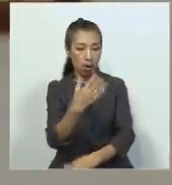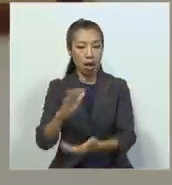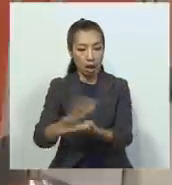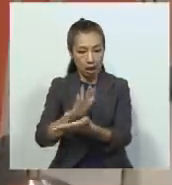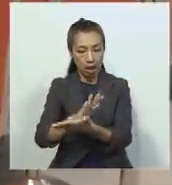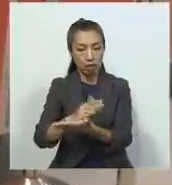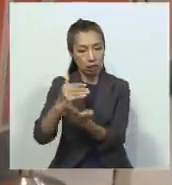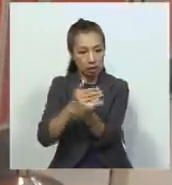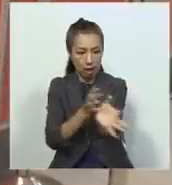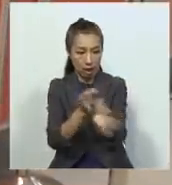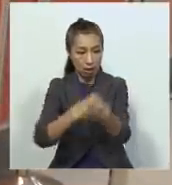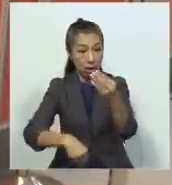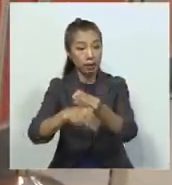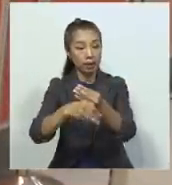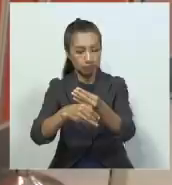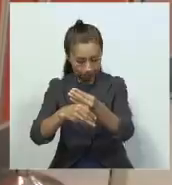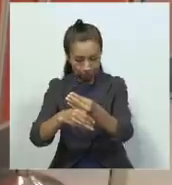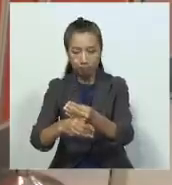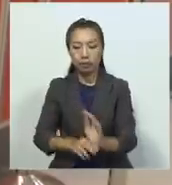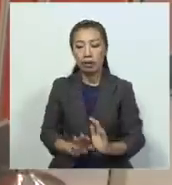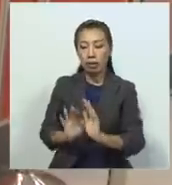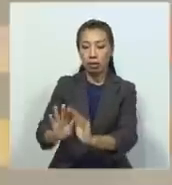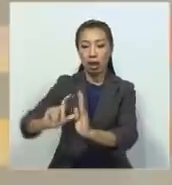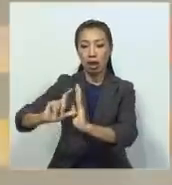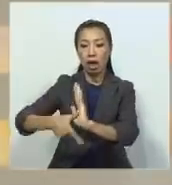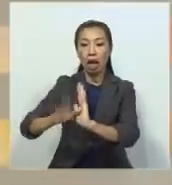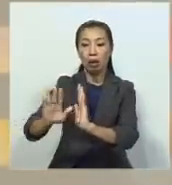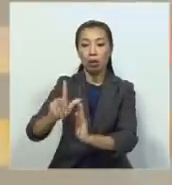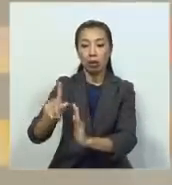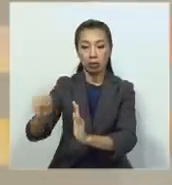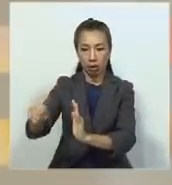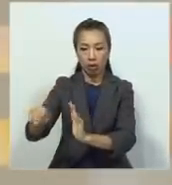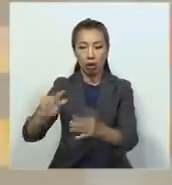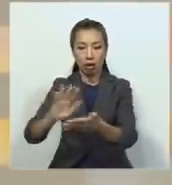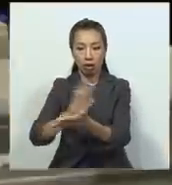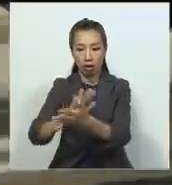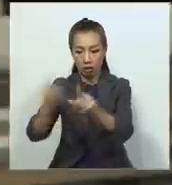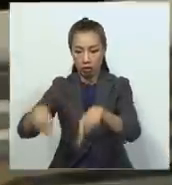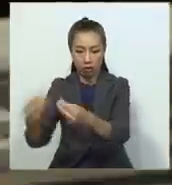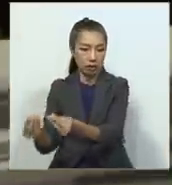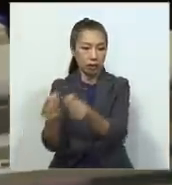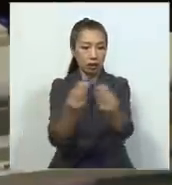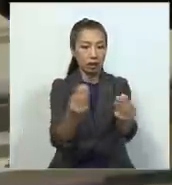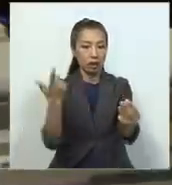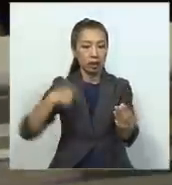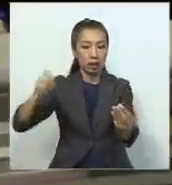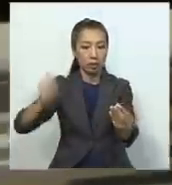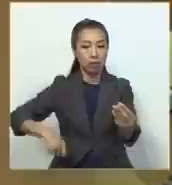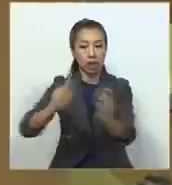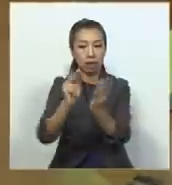ค้านและมอบหมายให้พันตำรวจเอกจรุงวิทยภูมาเลขาธิการกกตนำเอกสารไปยื่นต่อศาล